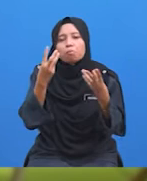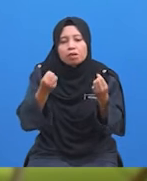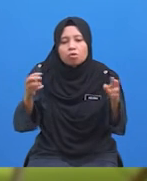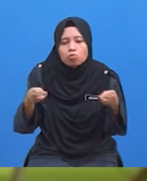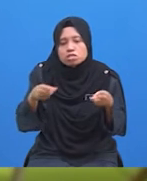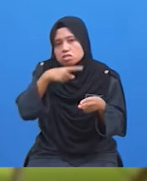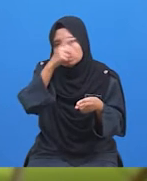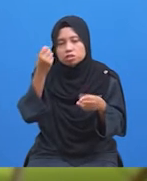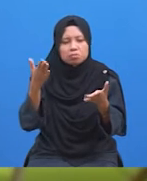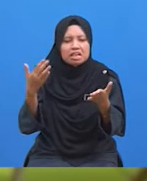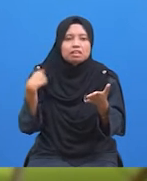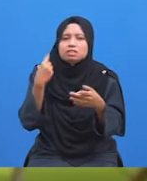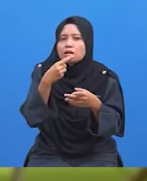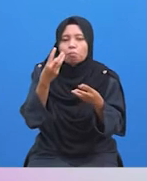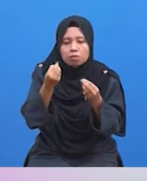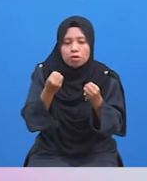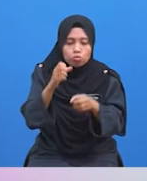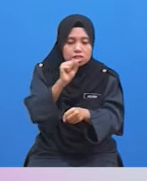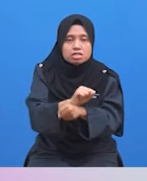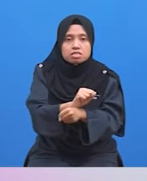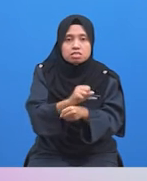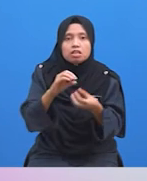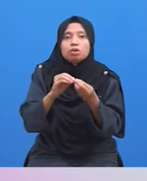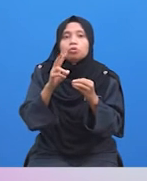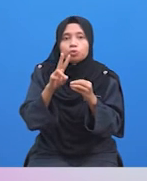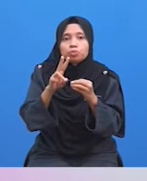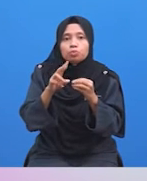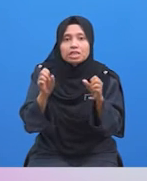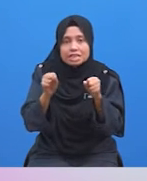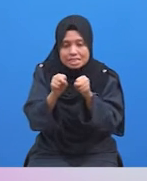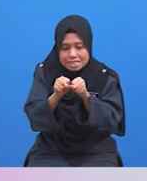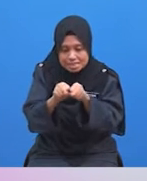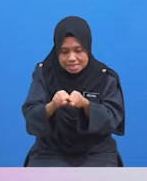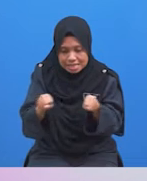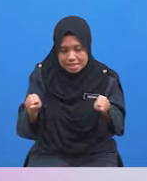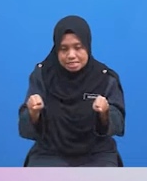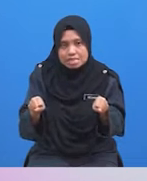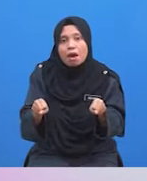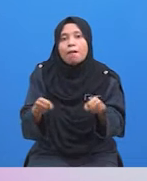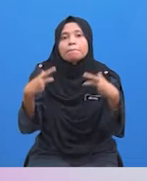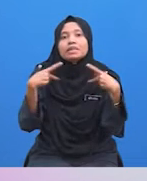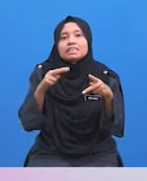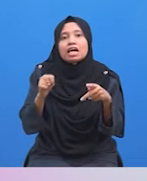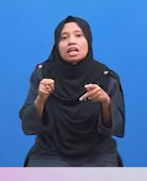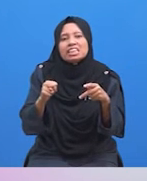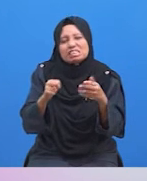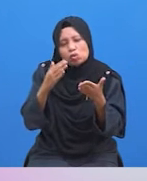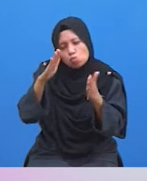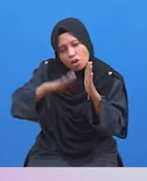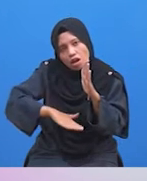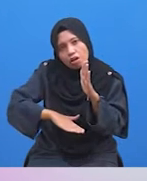kekurangan tenaga kerja kedua size pasaran terhadap migrasi penduduk